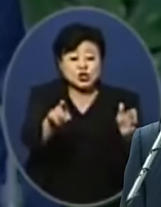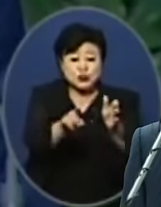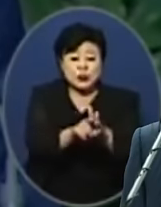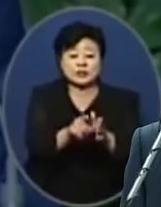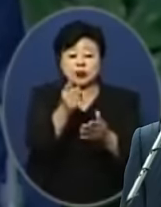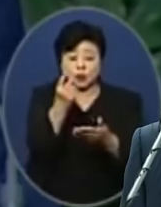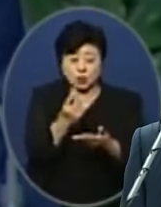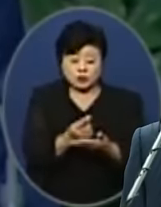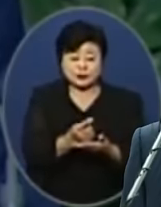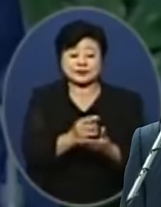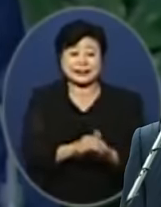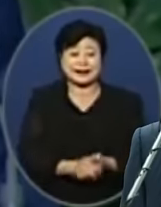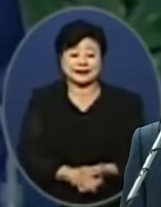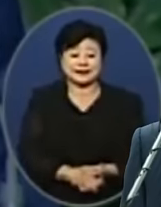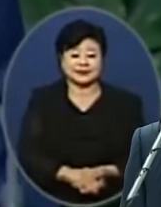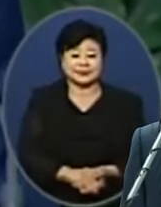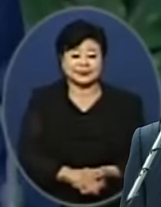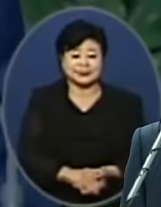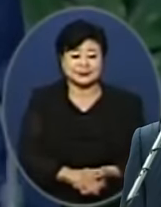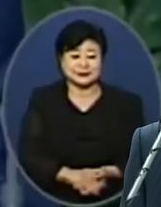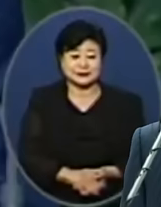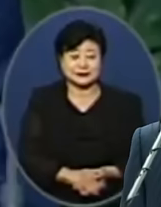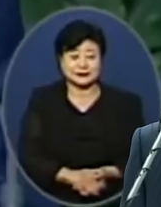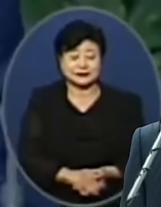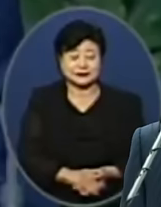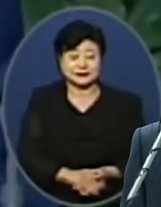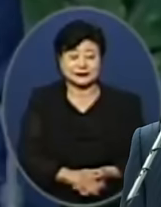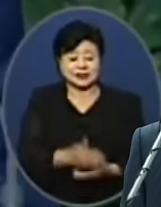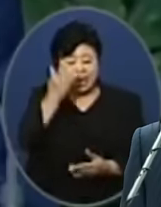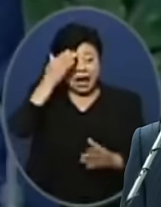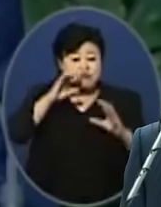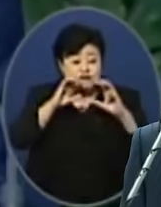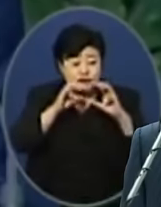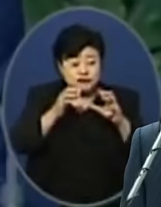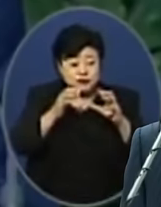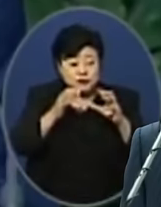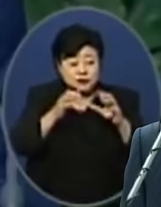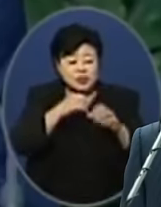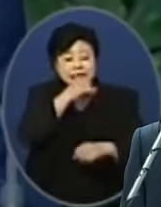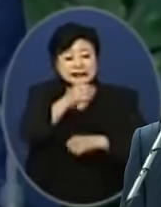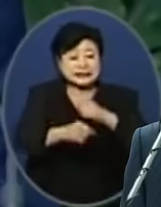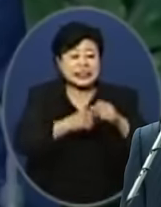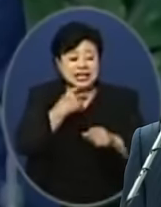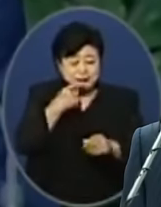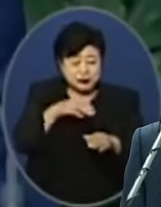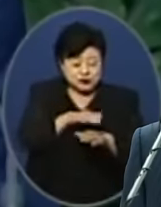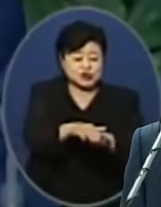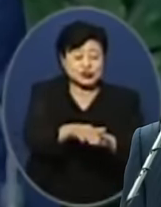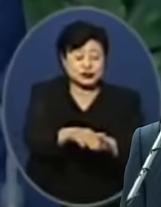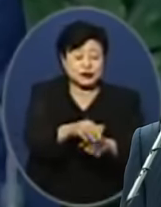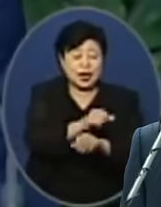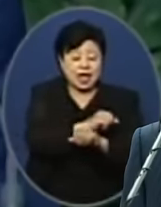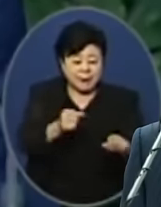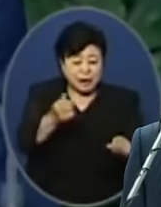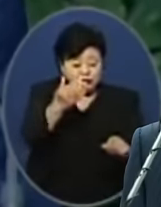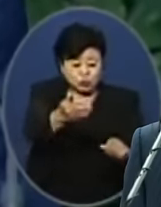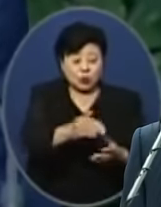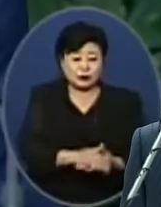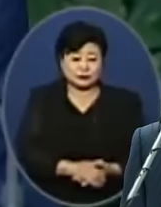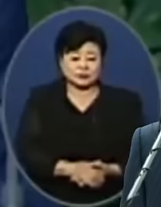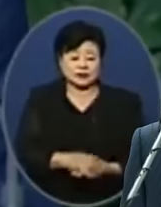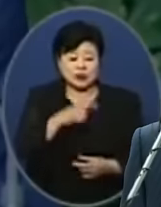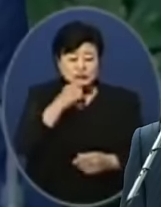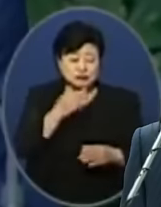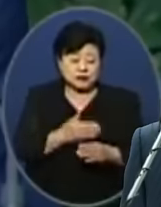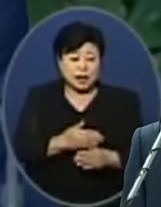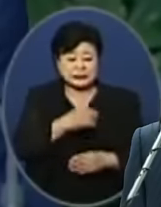위해서 주님이 오신 것입니다. 우리 대한민국은 자유민주주의 국가로서 자유와 해방을 누리지 않고